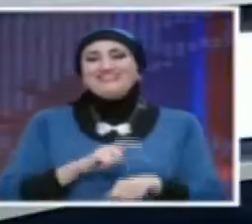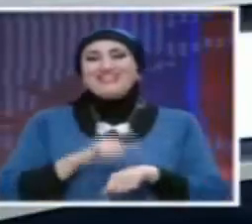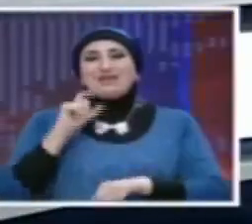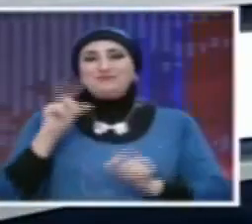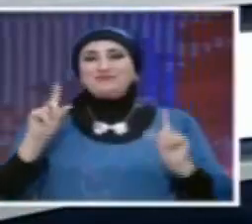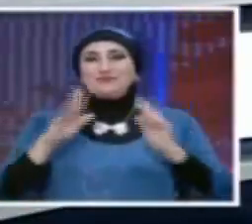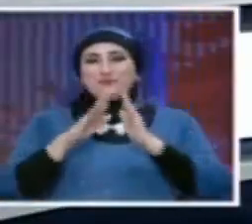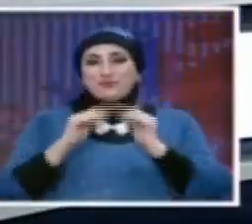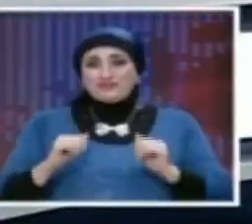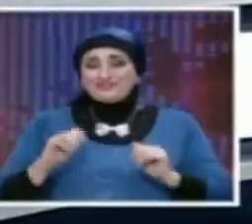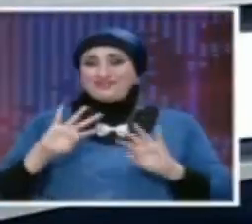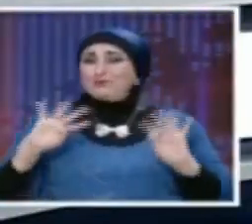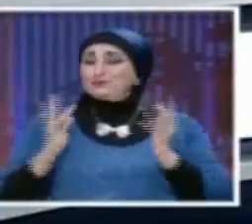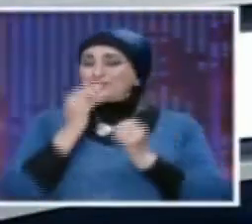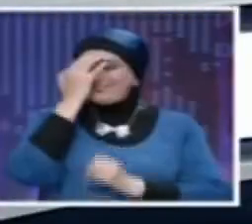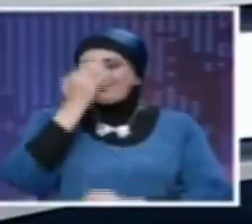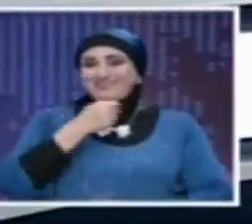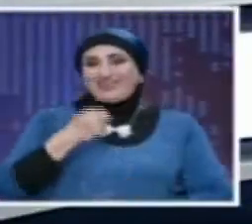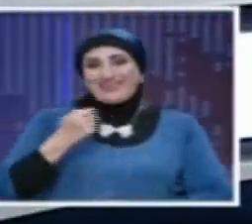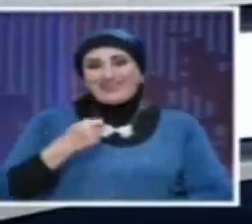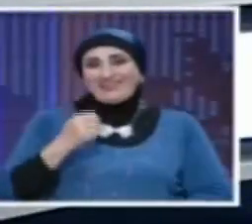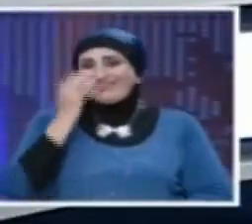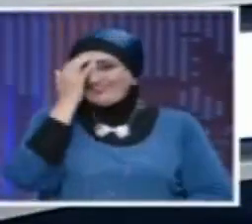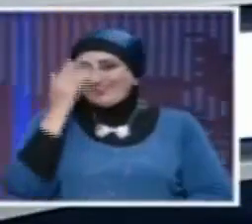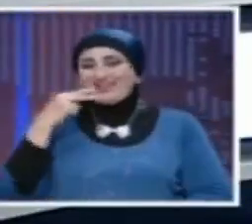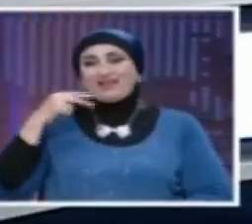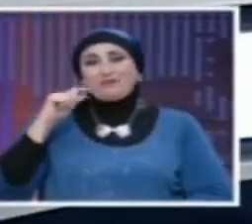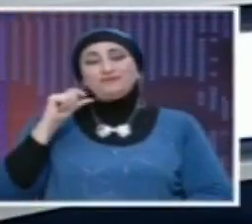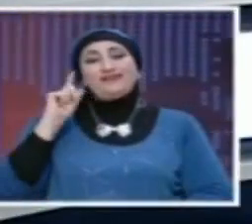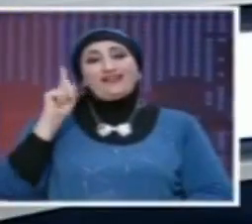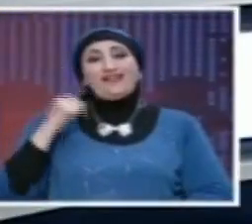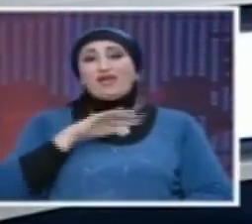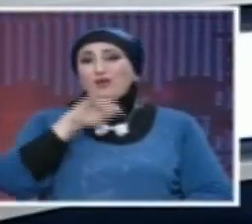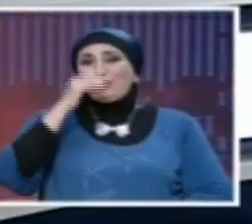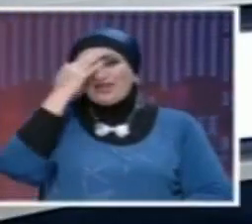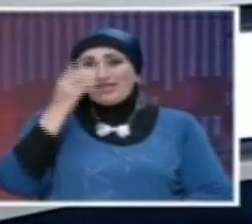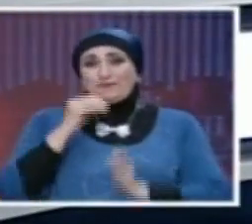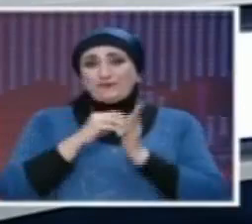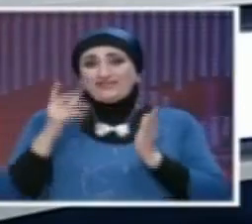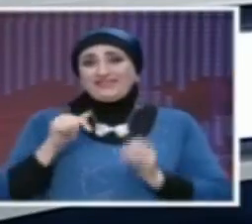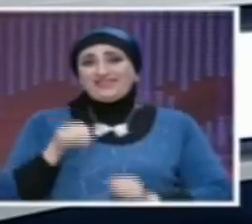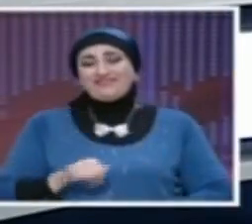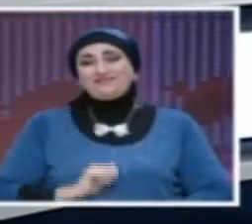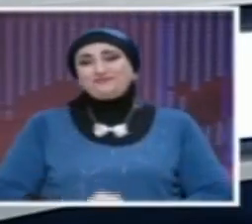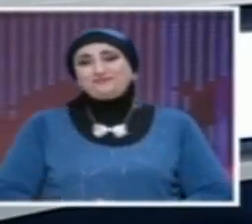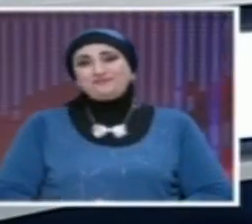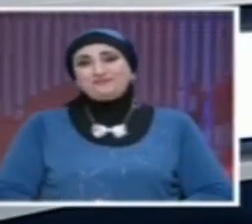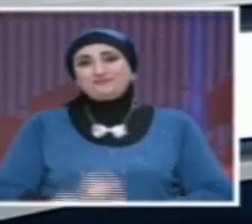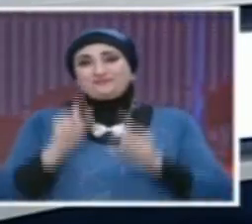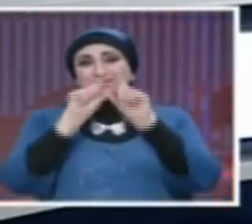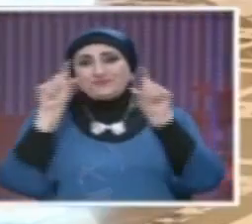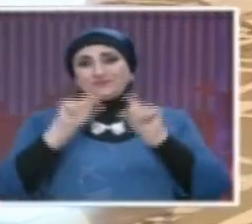الخامسة من التلفزيون المصري. أهلا بكم. أهلا بك عبد الله، تحية لحضرتكم. والبداية بالعناوين.